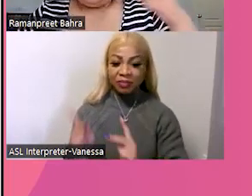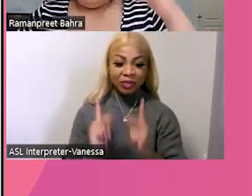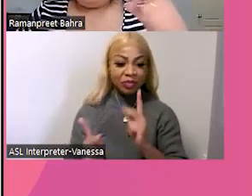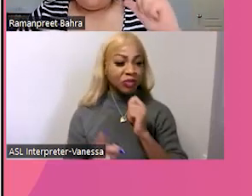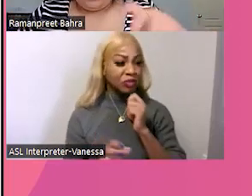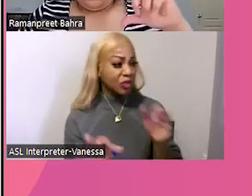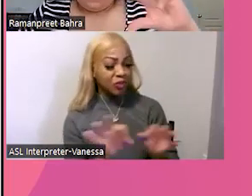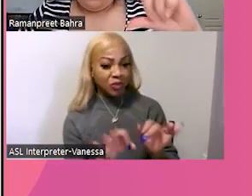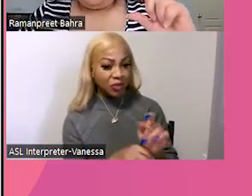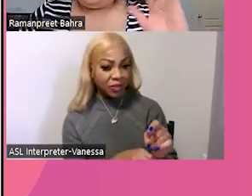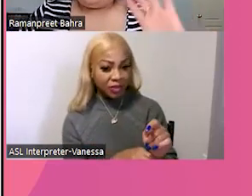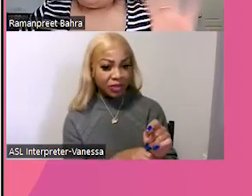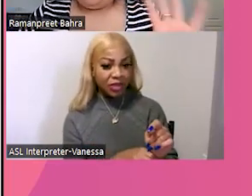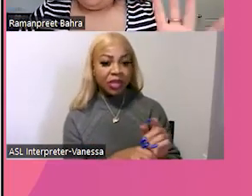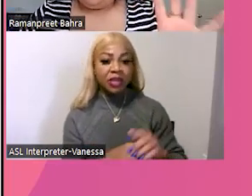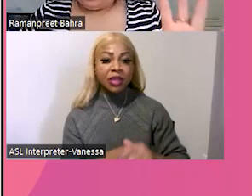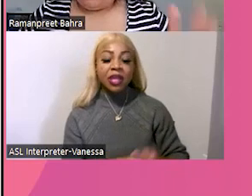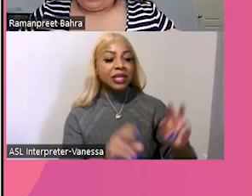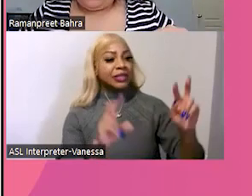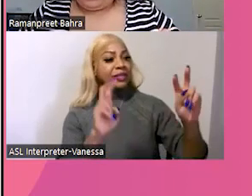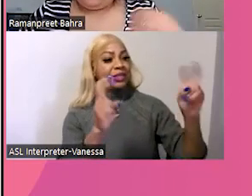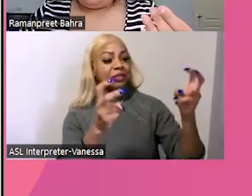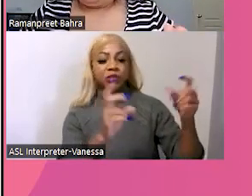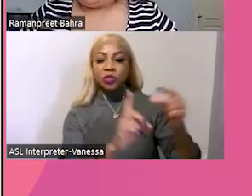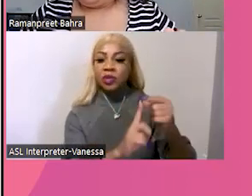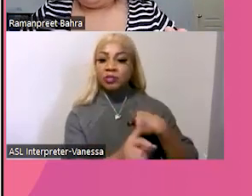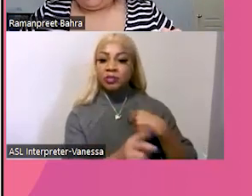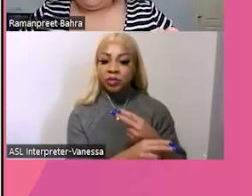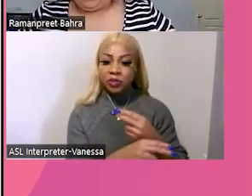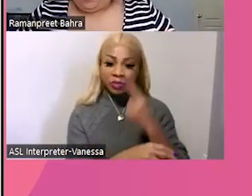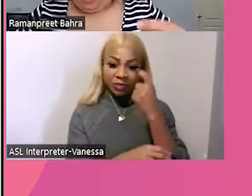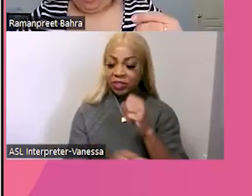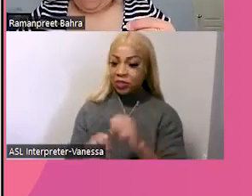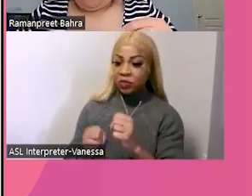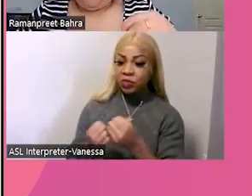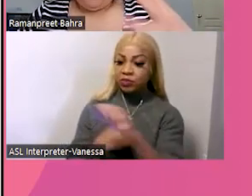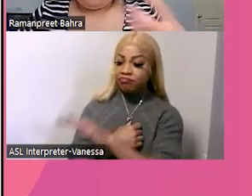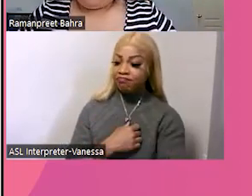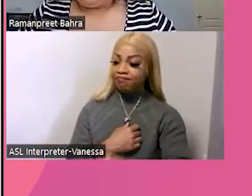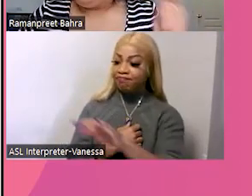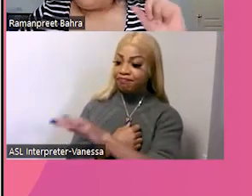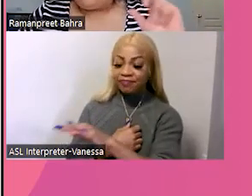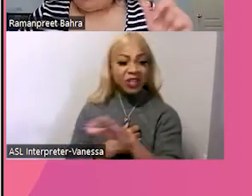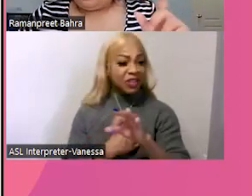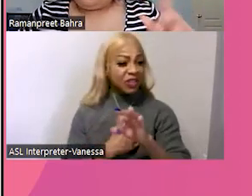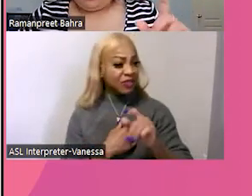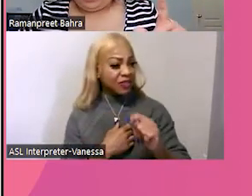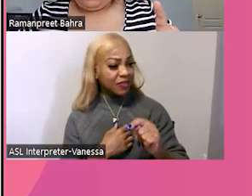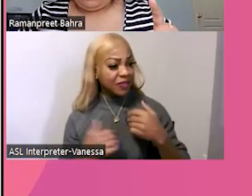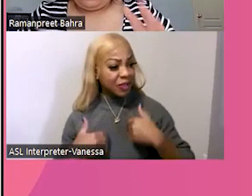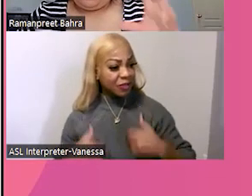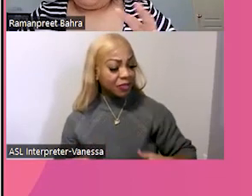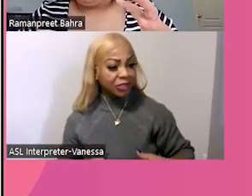donc désigner ces personnes comme étant, comme étant des personnes non méritoires. Et